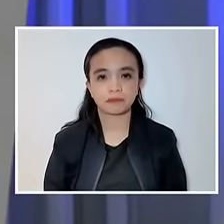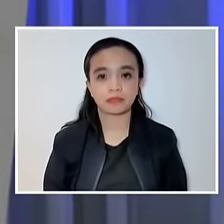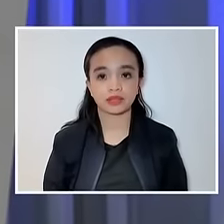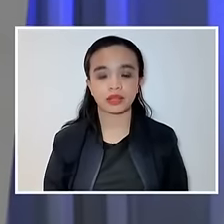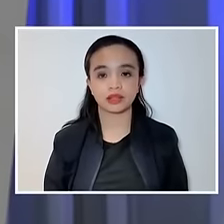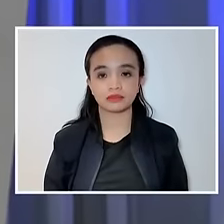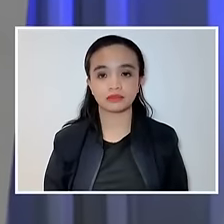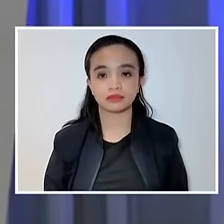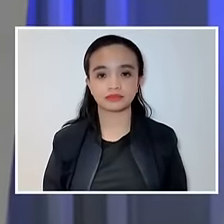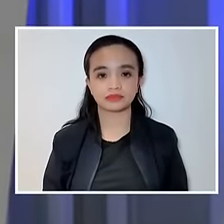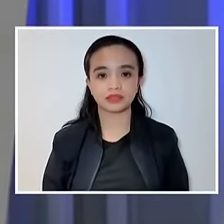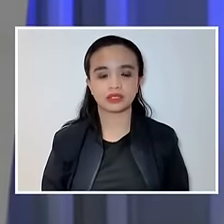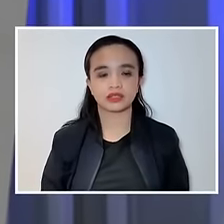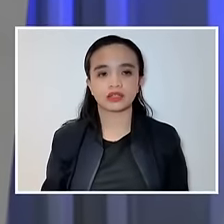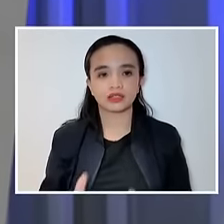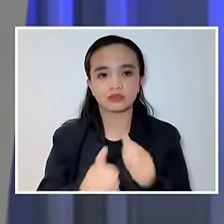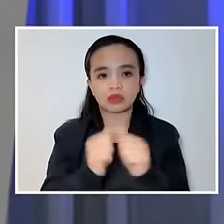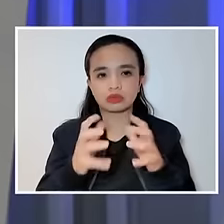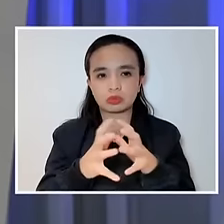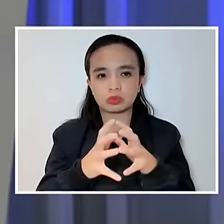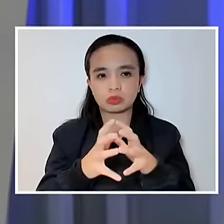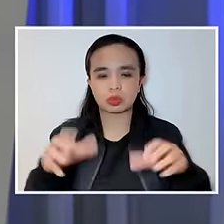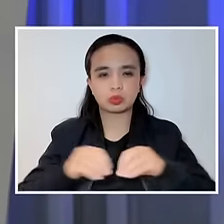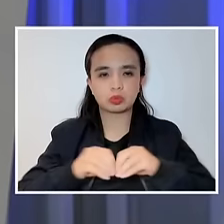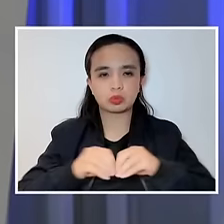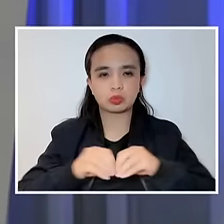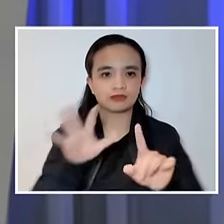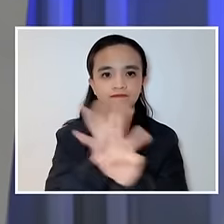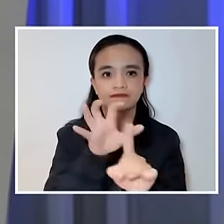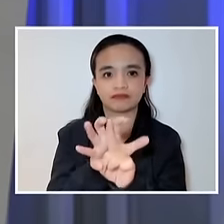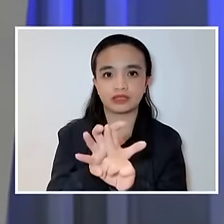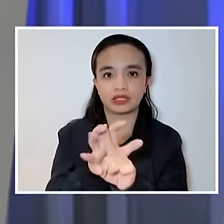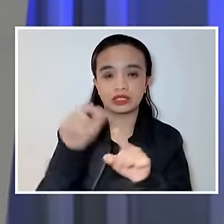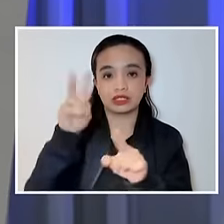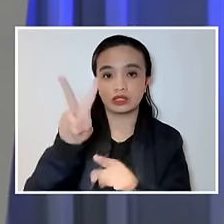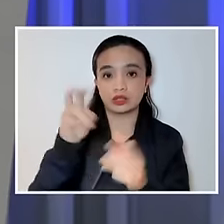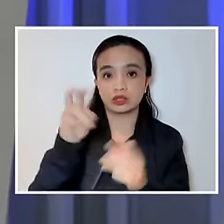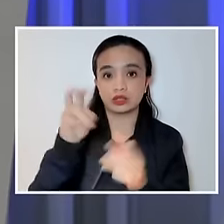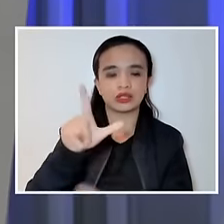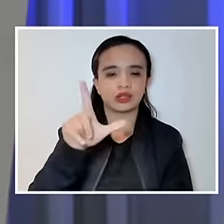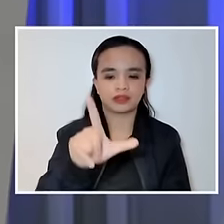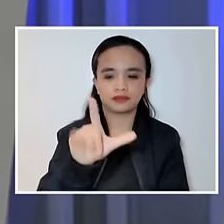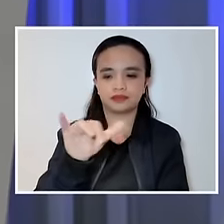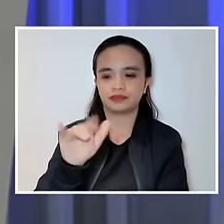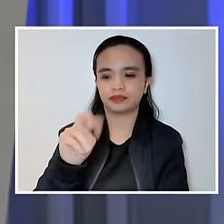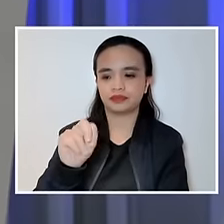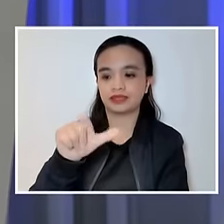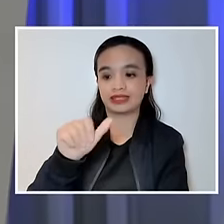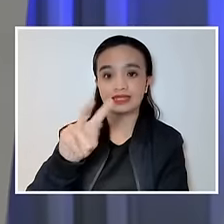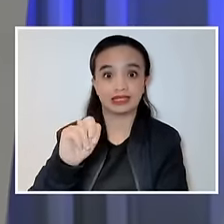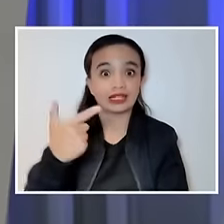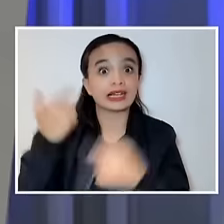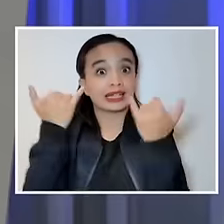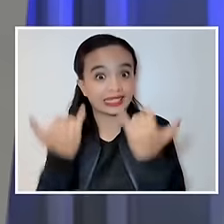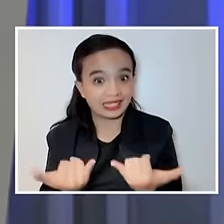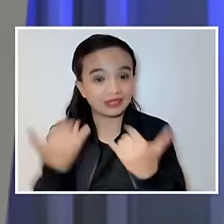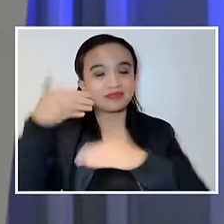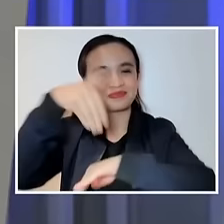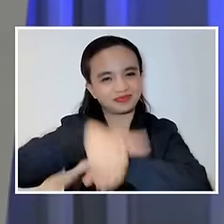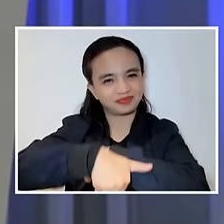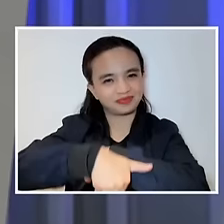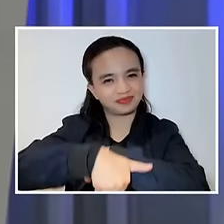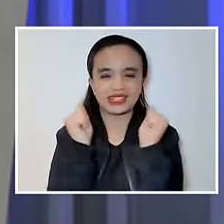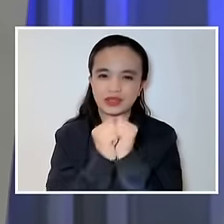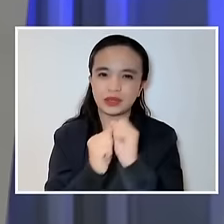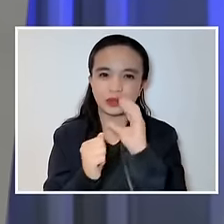itinuturing na isa sa pinakamalaki at trending na serya ng 2023 ang Linlang. Ngayong gabi, makakasama natin ang